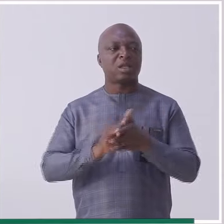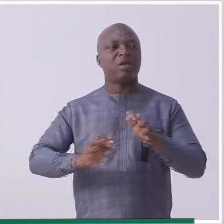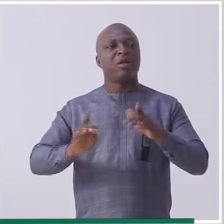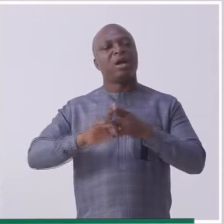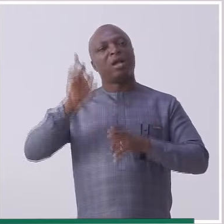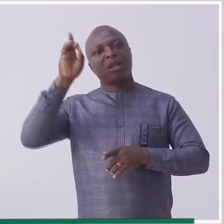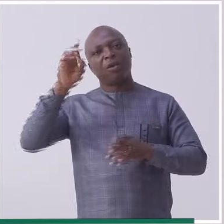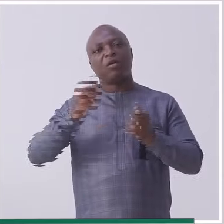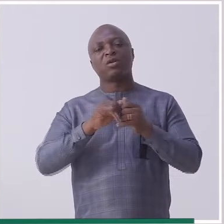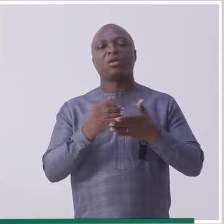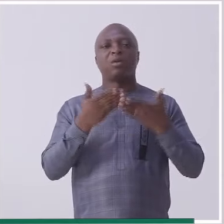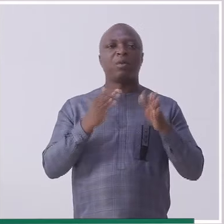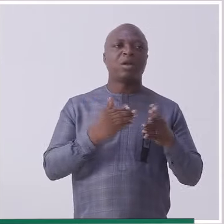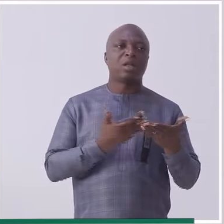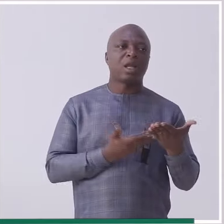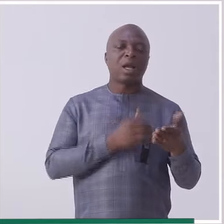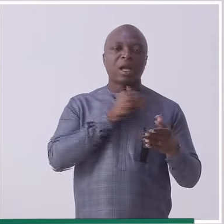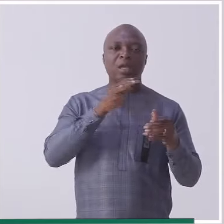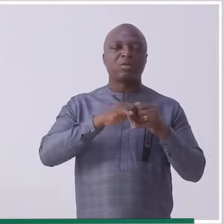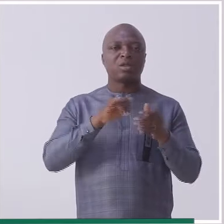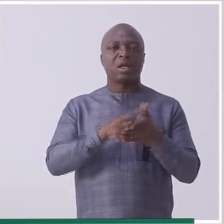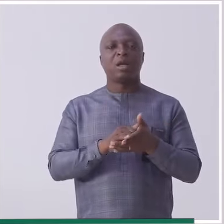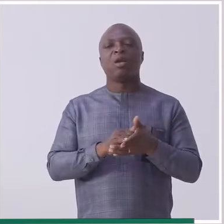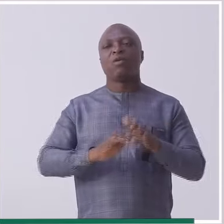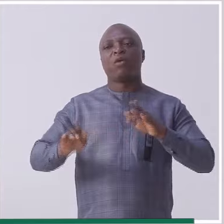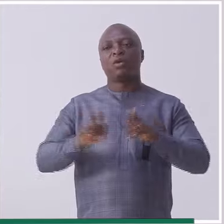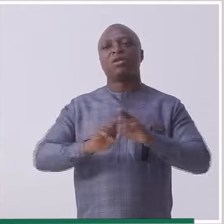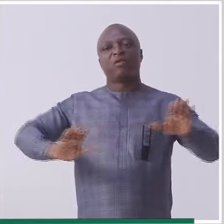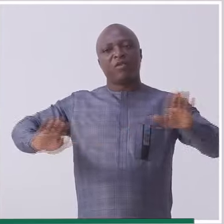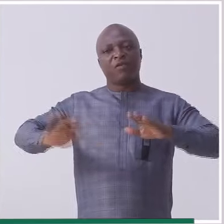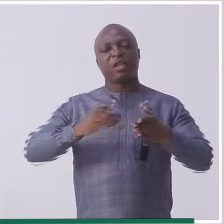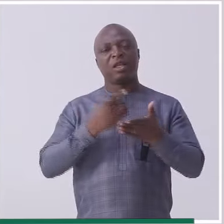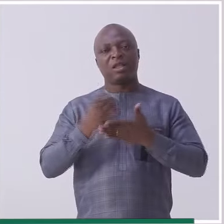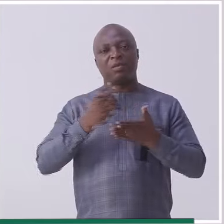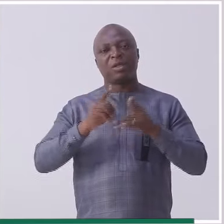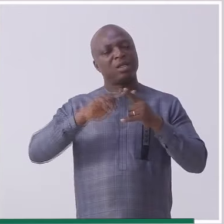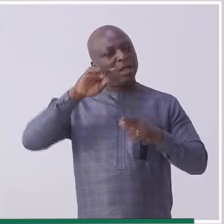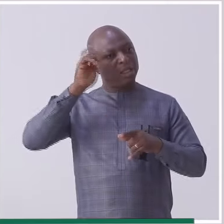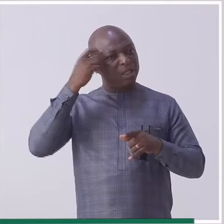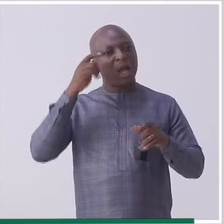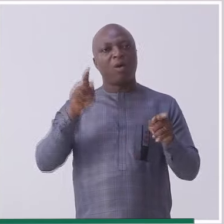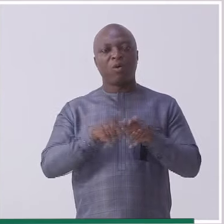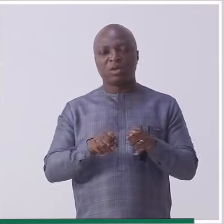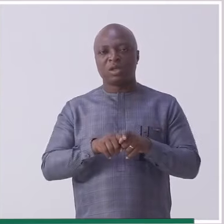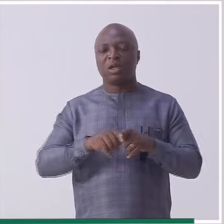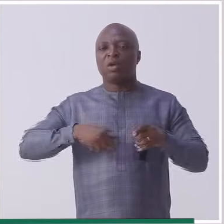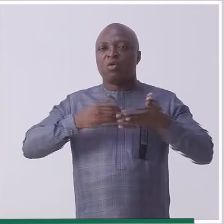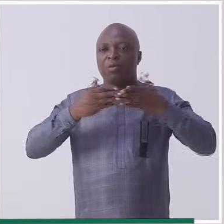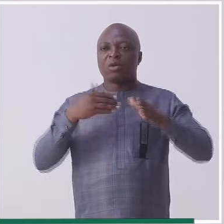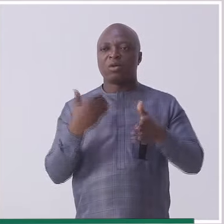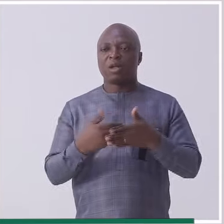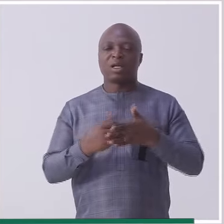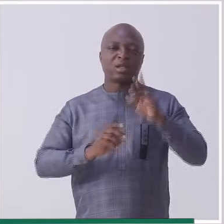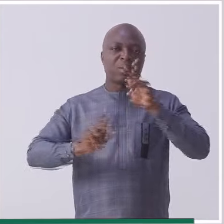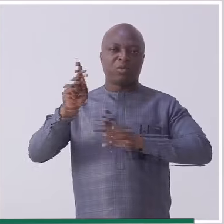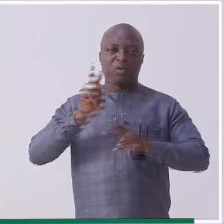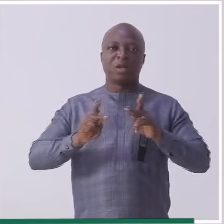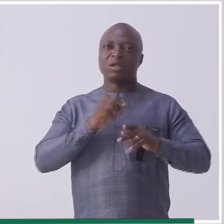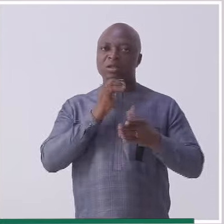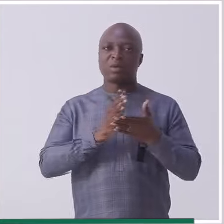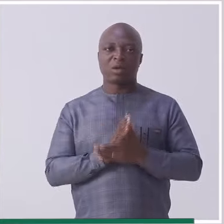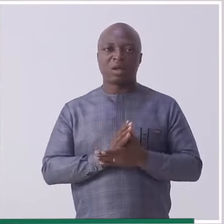est perdant et qu'on n'attend rien de cette élection, mais qu'on peut faire des dépenses à l'État, évidemment, nous perdons de l'argent public